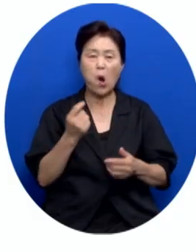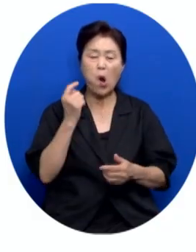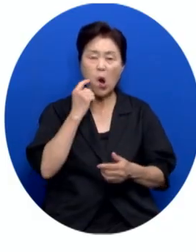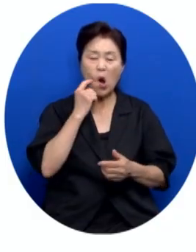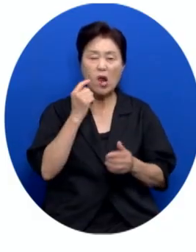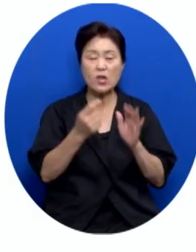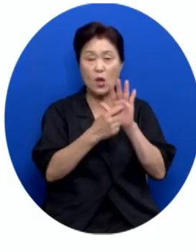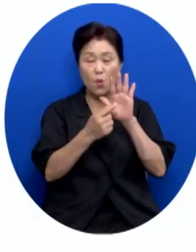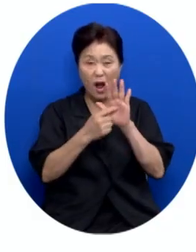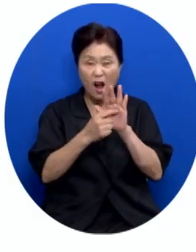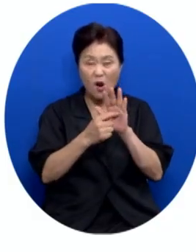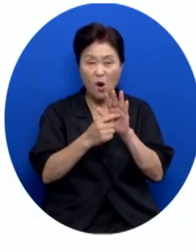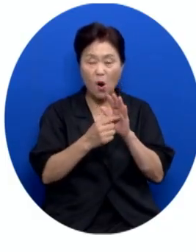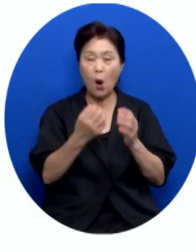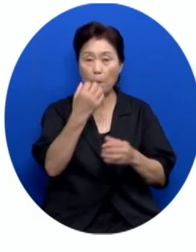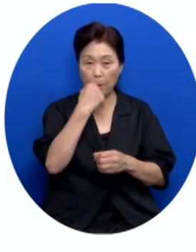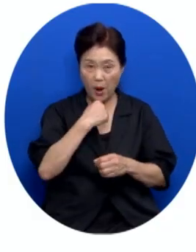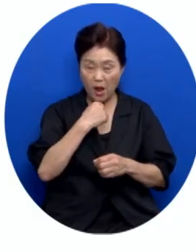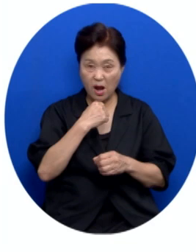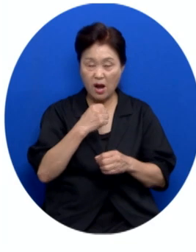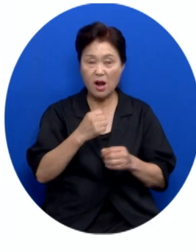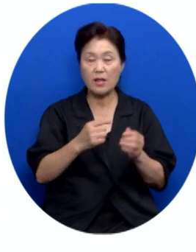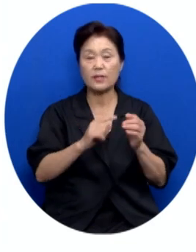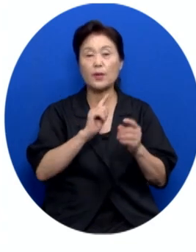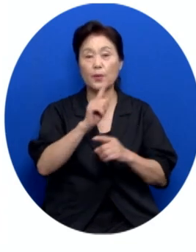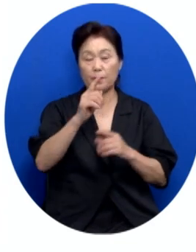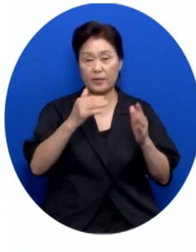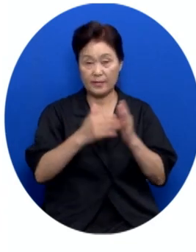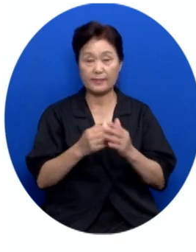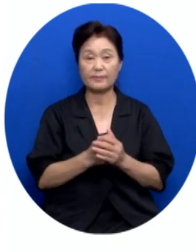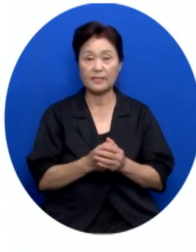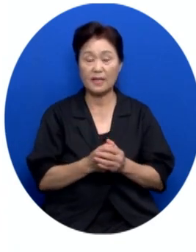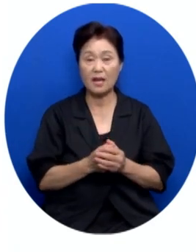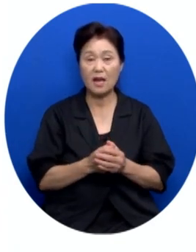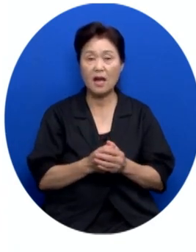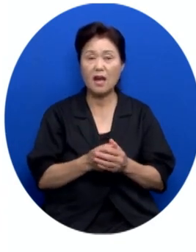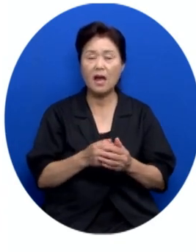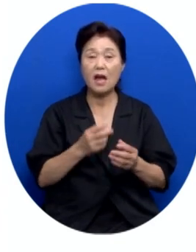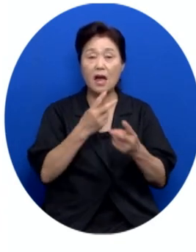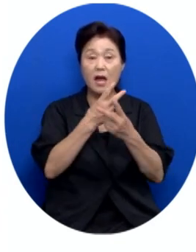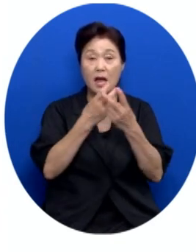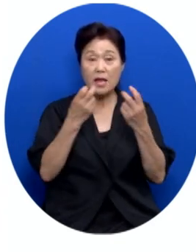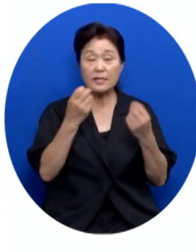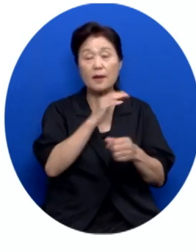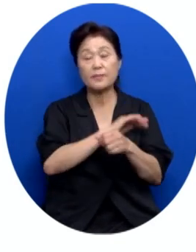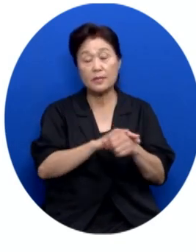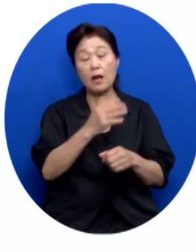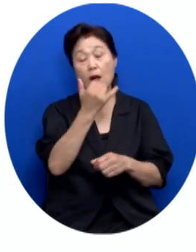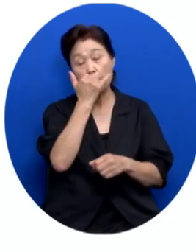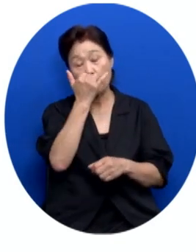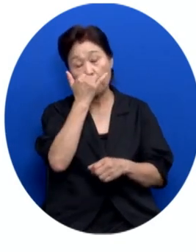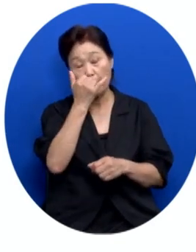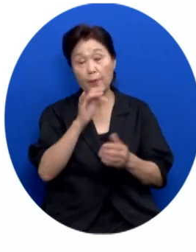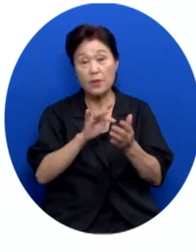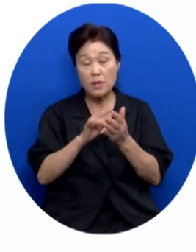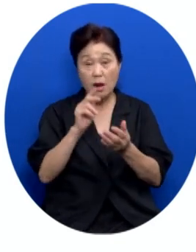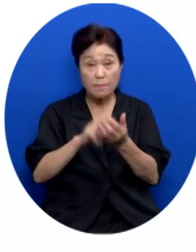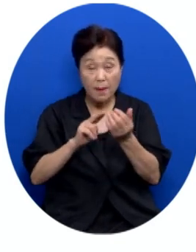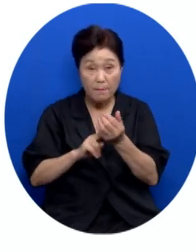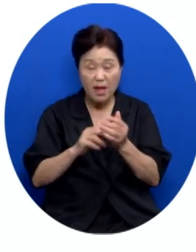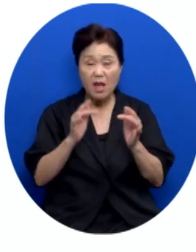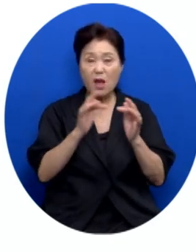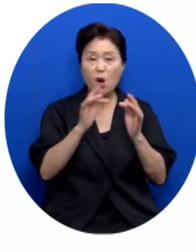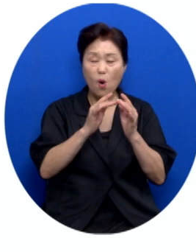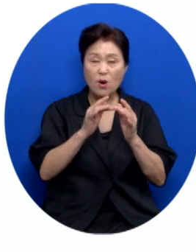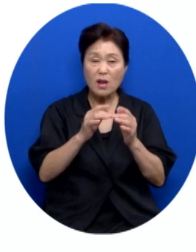식약처는 온라인 쇼핑몰 등에서 일반 식품을 수면 유도제, 잠 잘 오는 약 등으로 광고해 판매하는 온라인 게시물